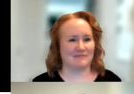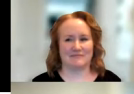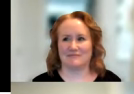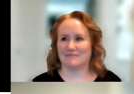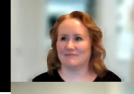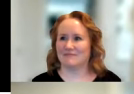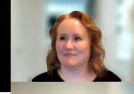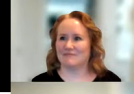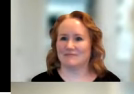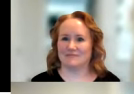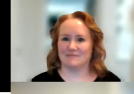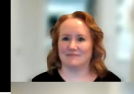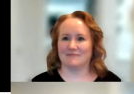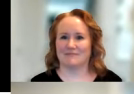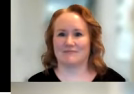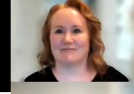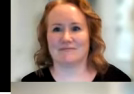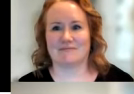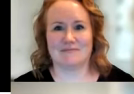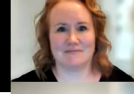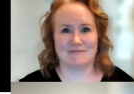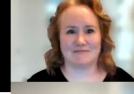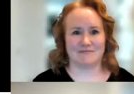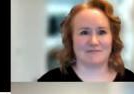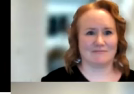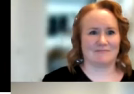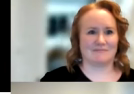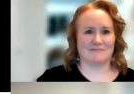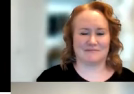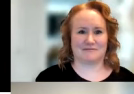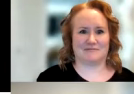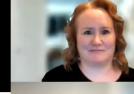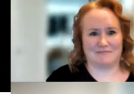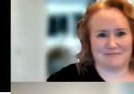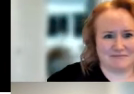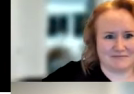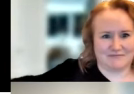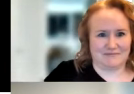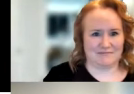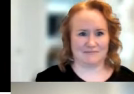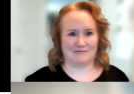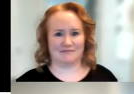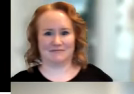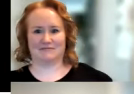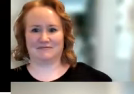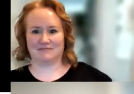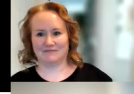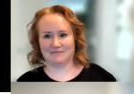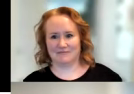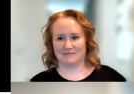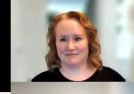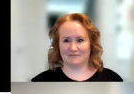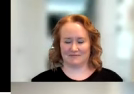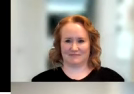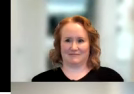Brukte vi altså første bolken vår på å identifisere både litt overordnet om regelverket. Vi snakket